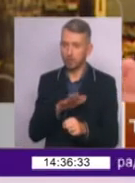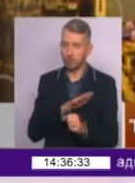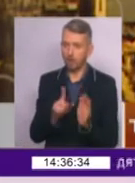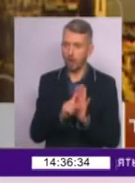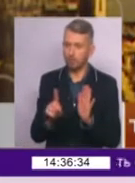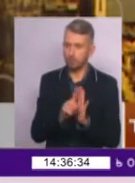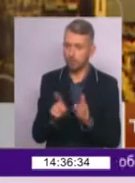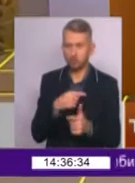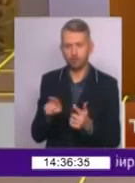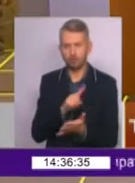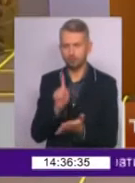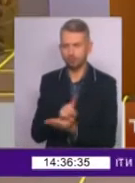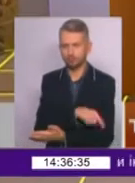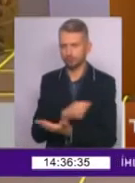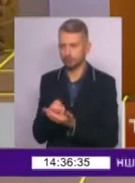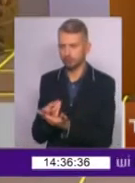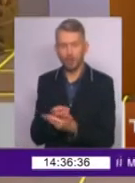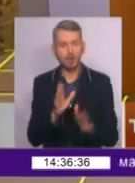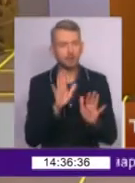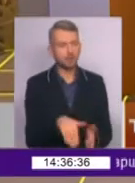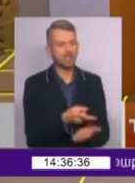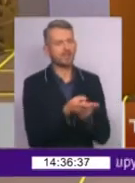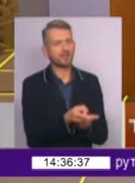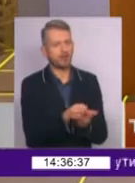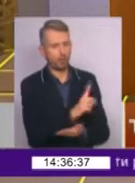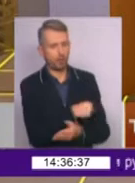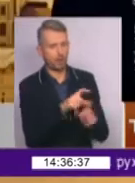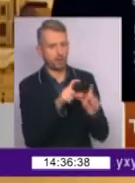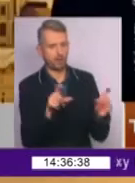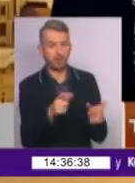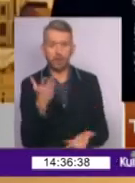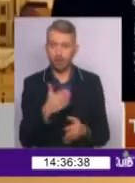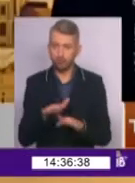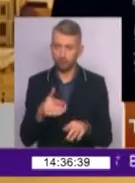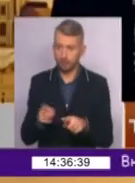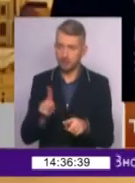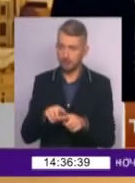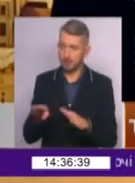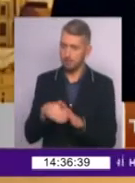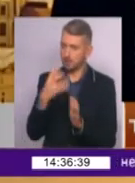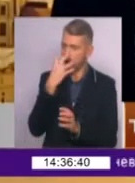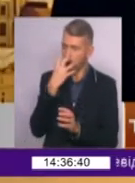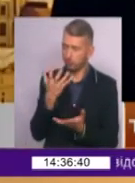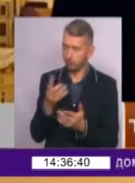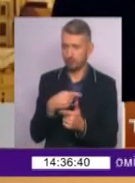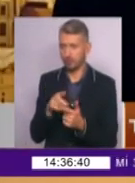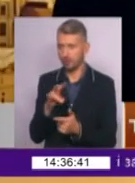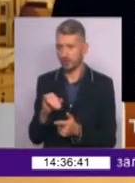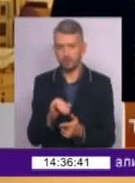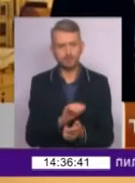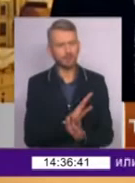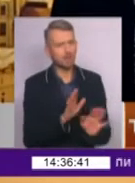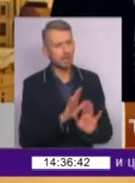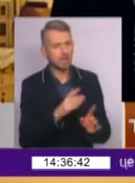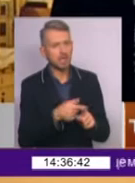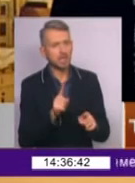треба госпіталізувати? Тільки в стаціонарі в нас проводиться. А якщо діти, це піднаркозний метод обстеження чи ні? Ні,